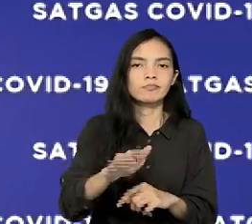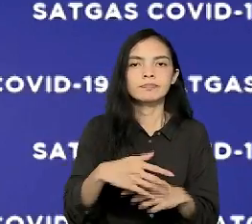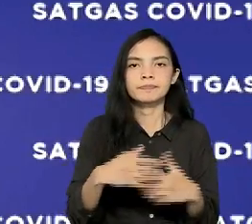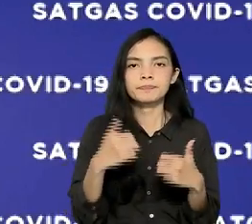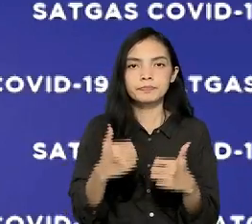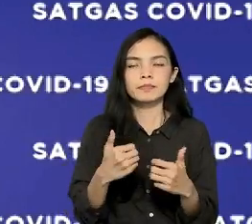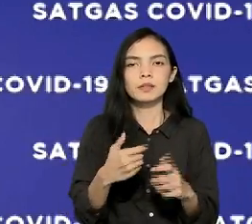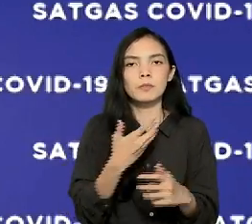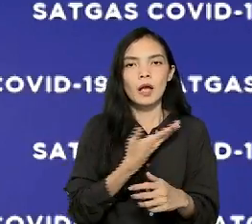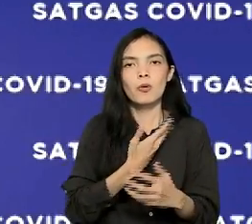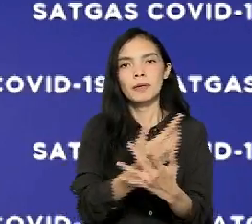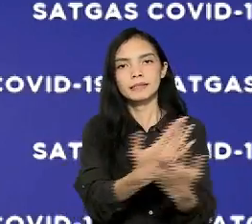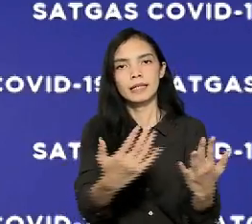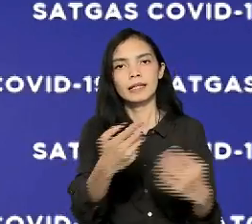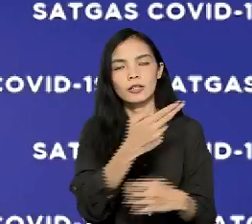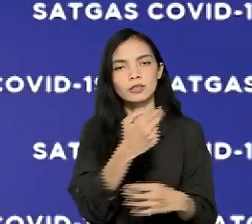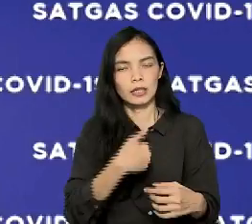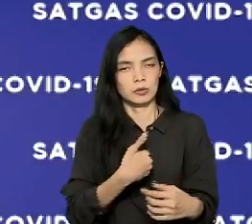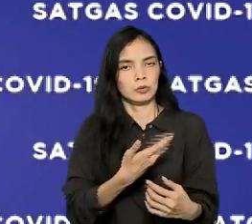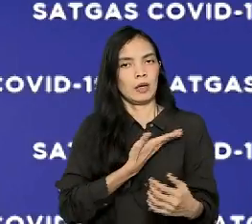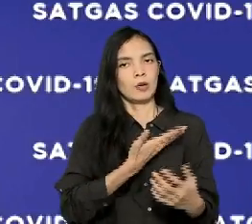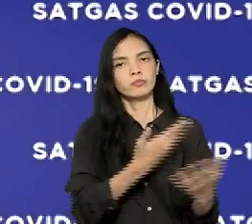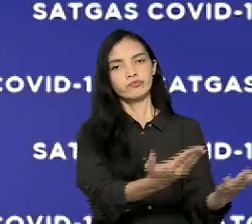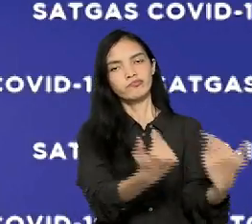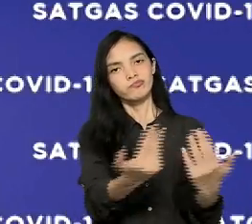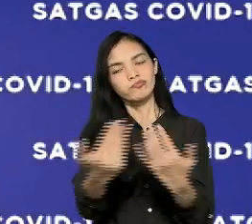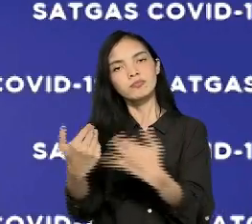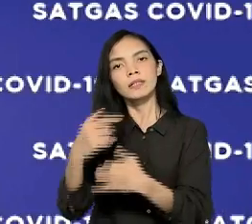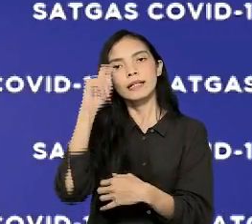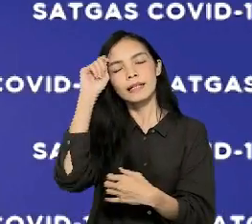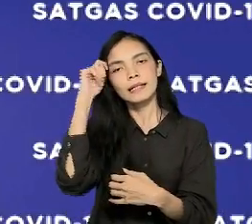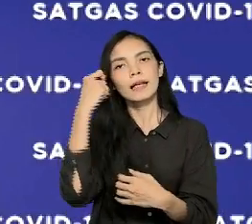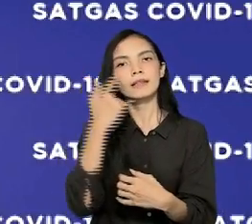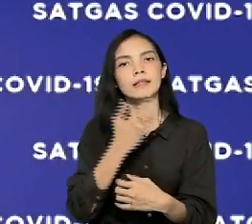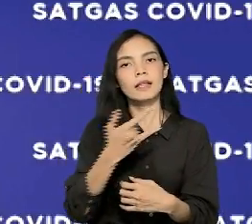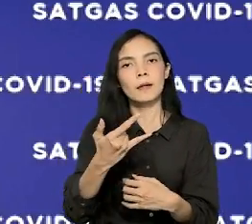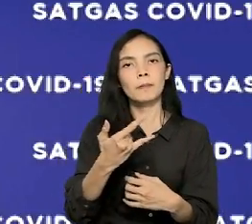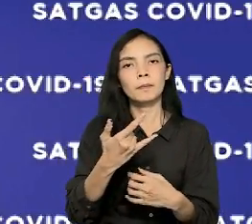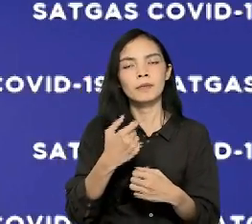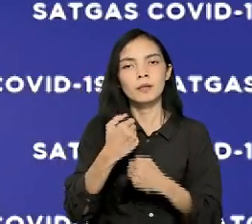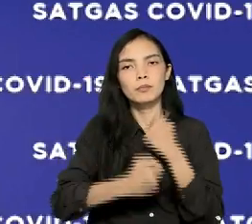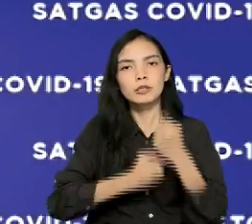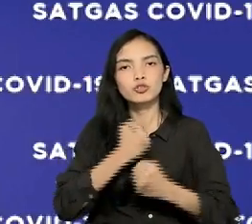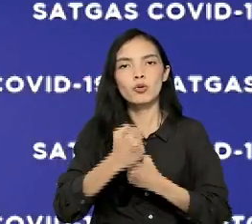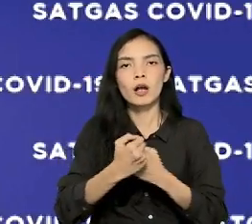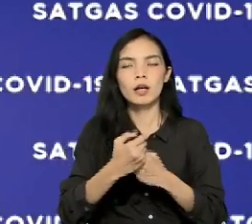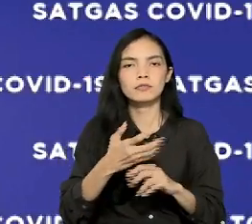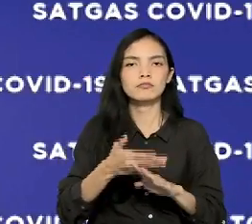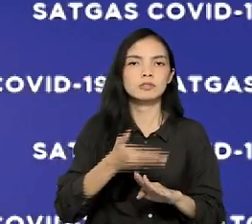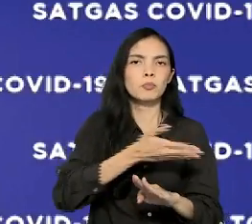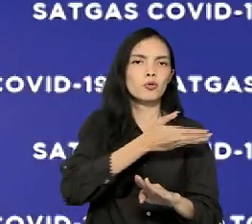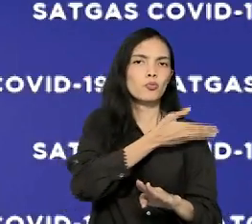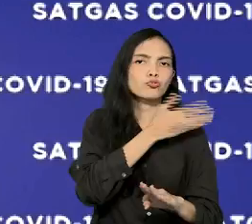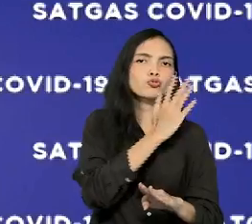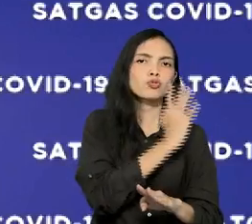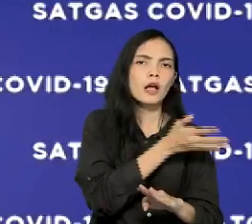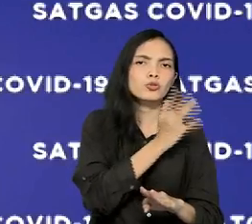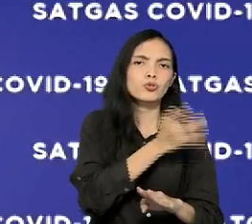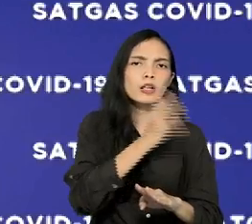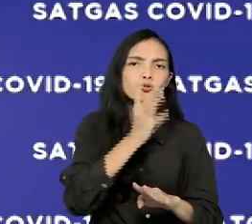saya akan mengajak masyarakat Indonesia untuk kembali mengingat berbagai perjuangan yang telah kita